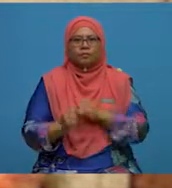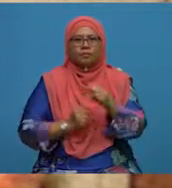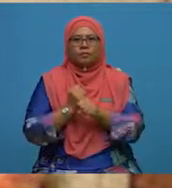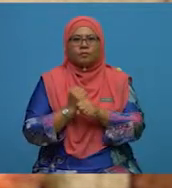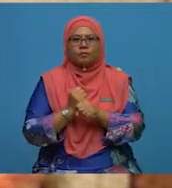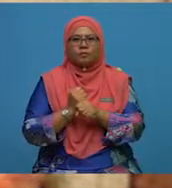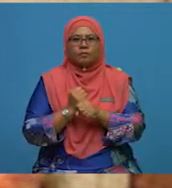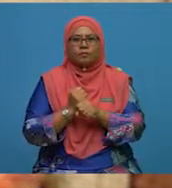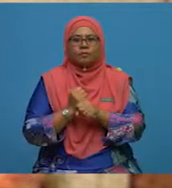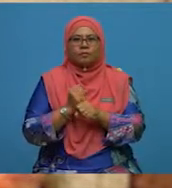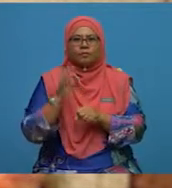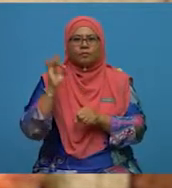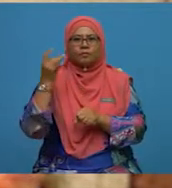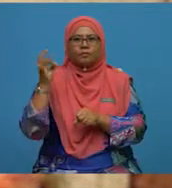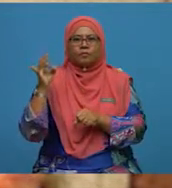pada tahun